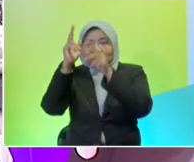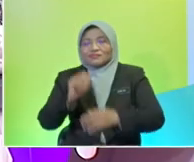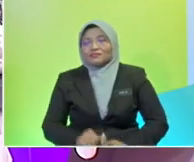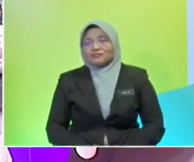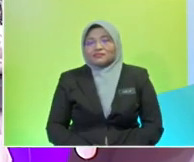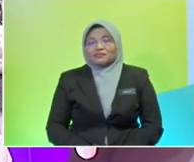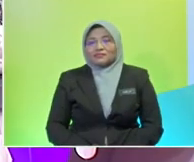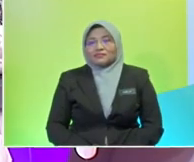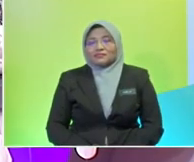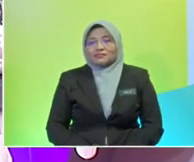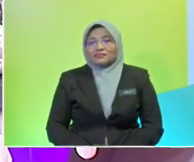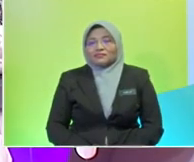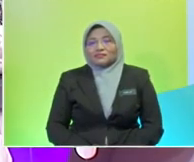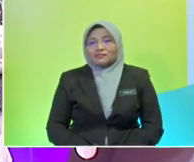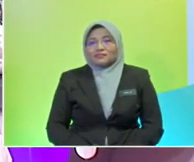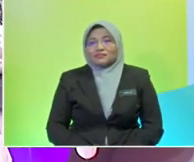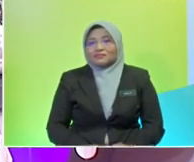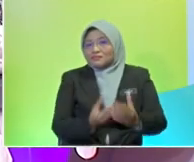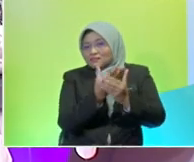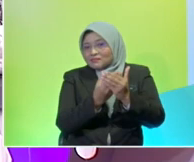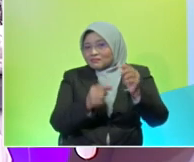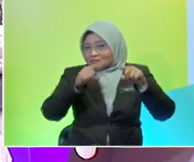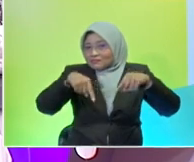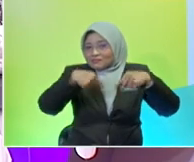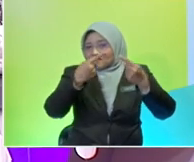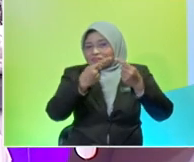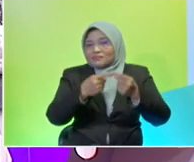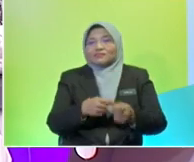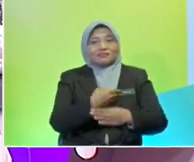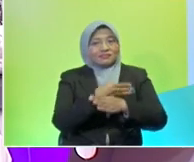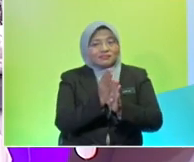pergi ke awan itu bisa membentuk awan mendung